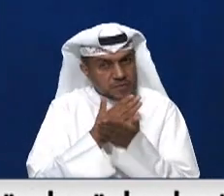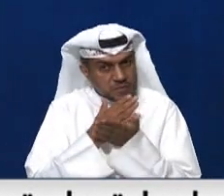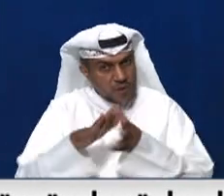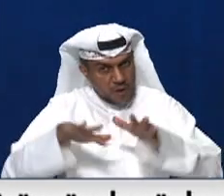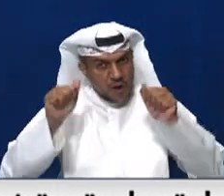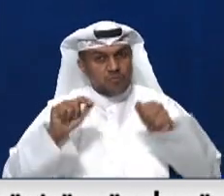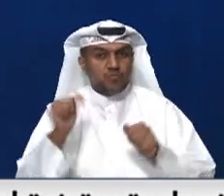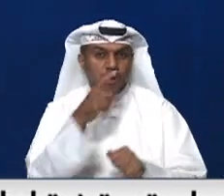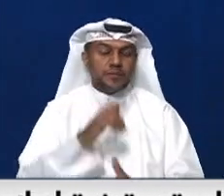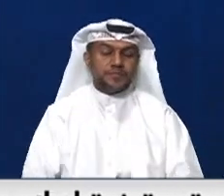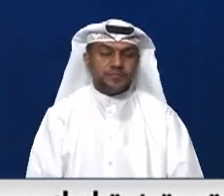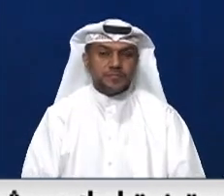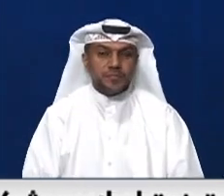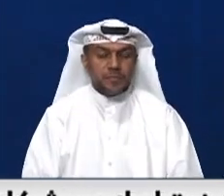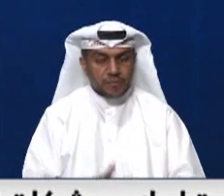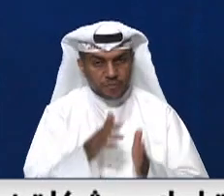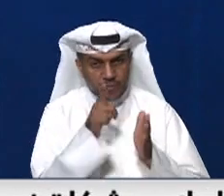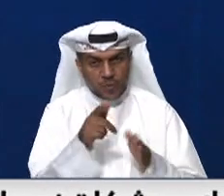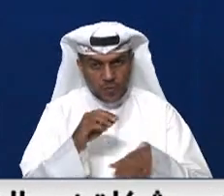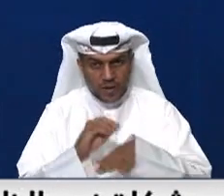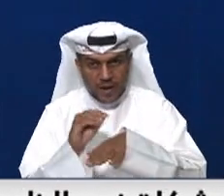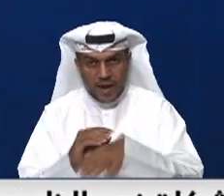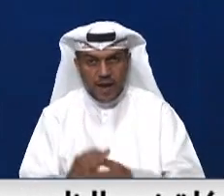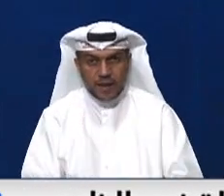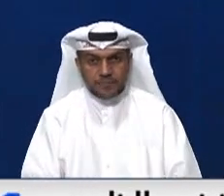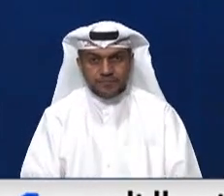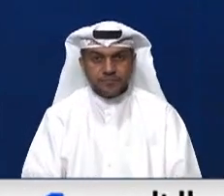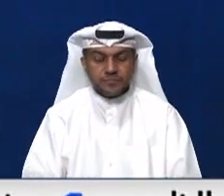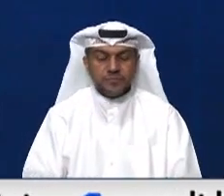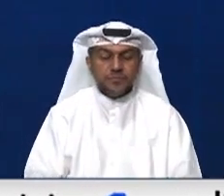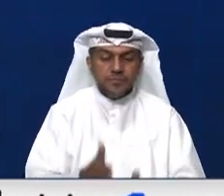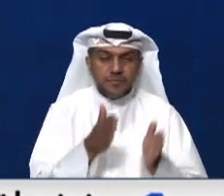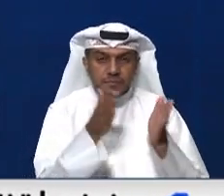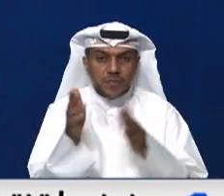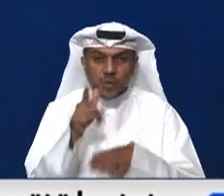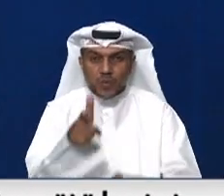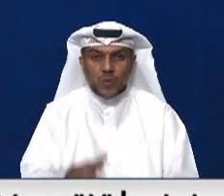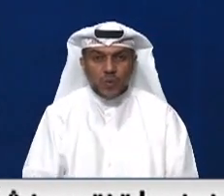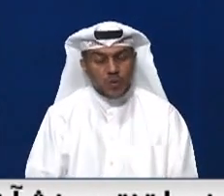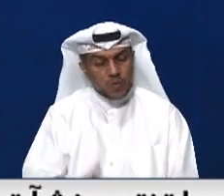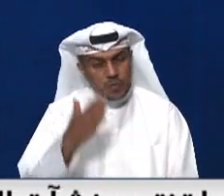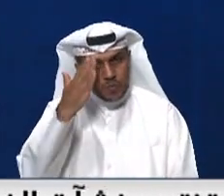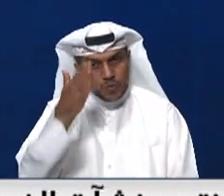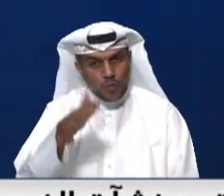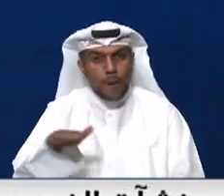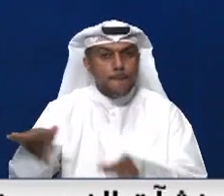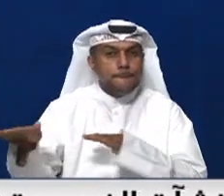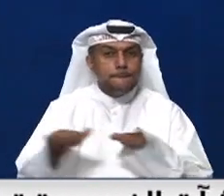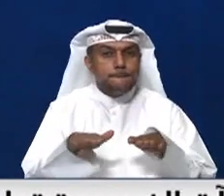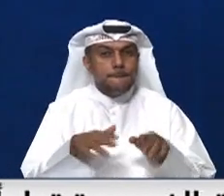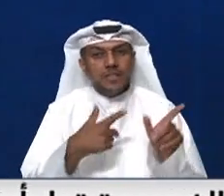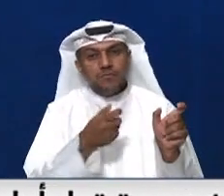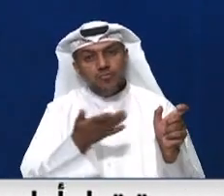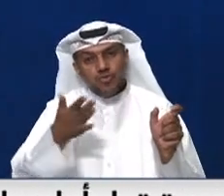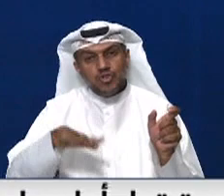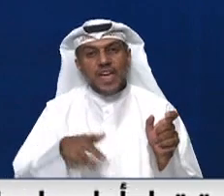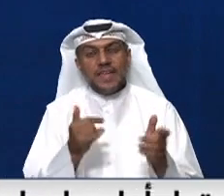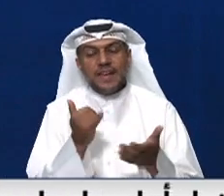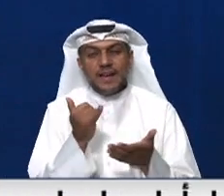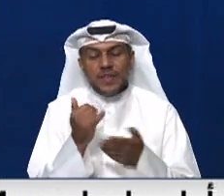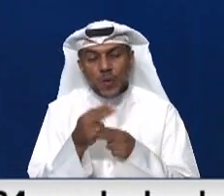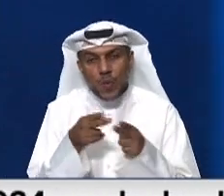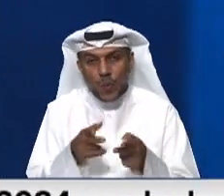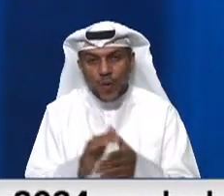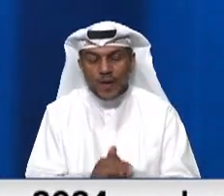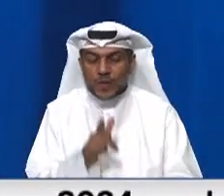الهام. من جانبه قدم العنزي استعراضا لجهود جمعية أهالي الشهداء الأسرى والمفقودين الكويتية، كما